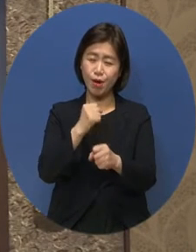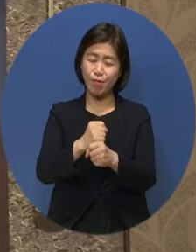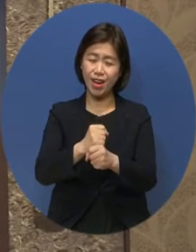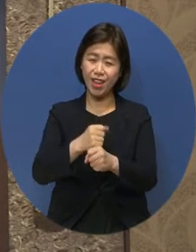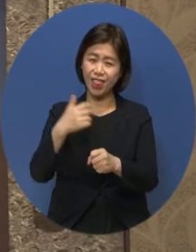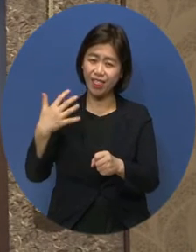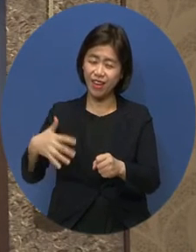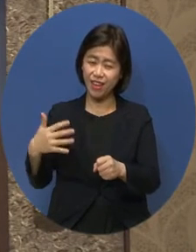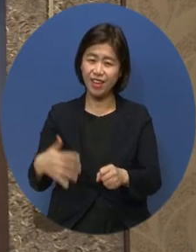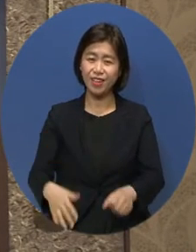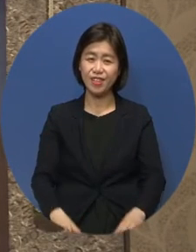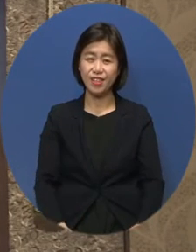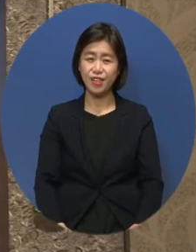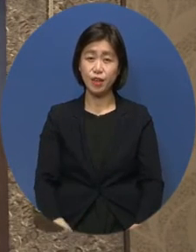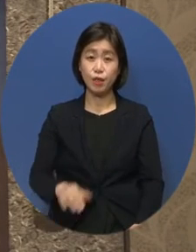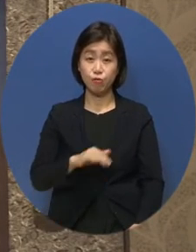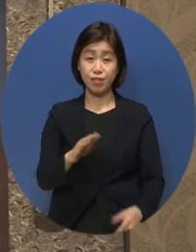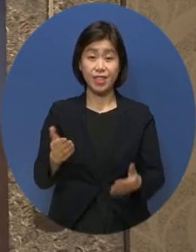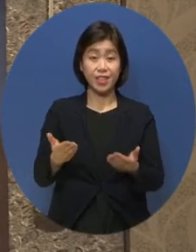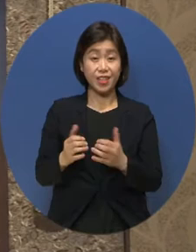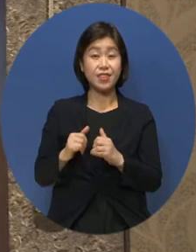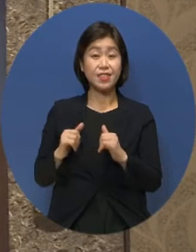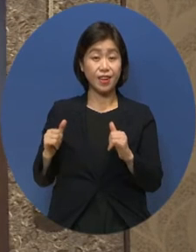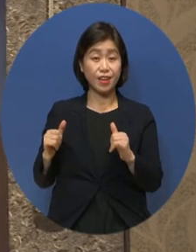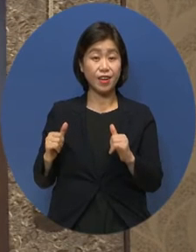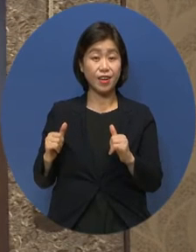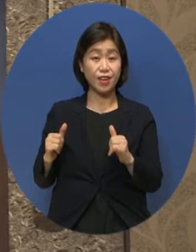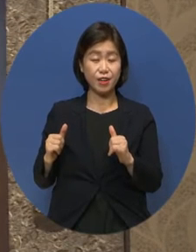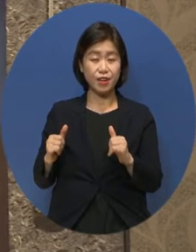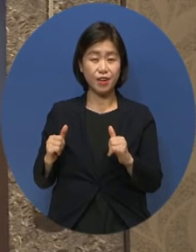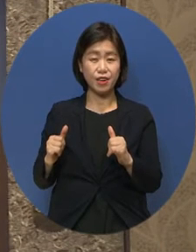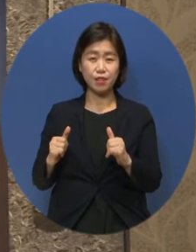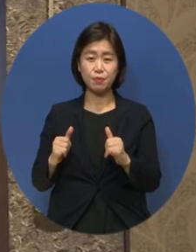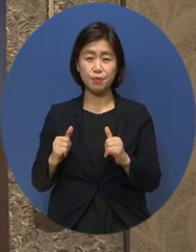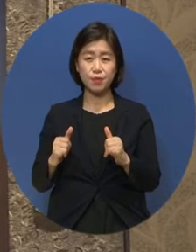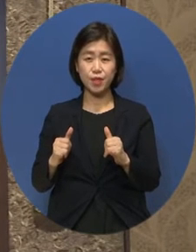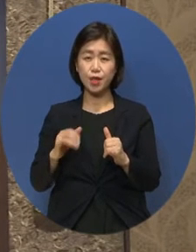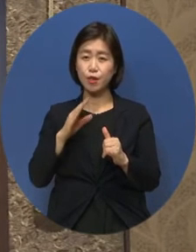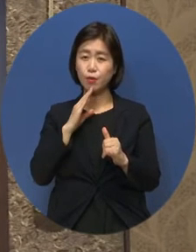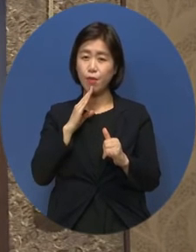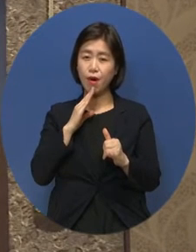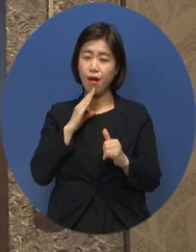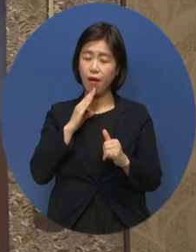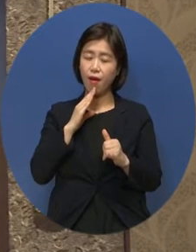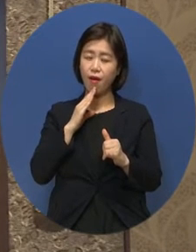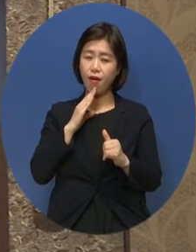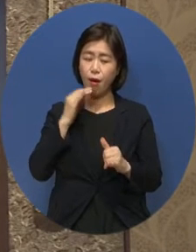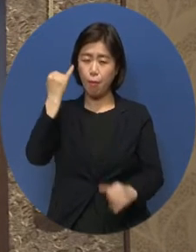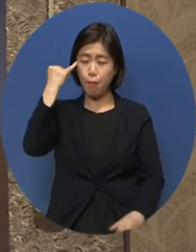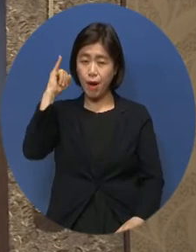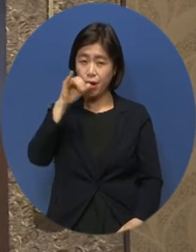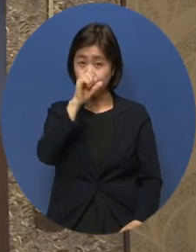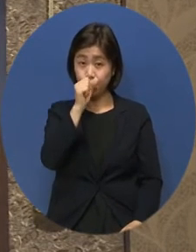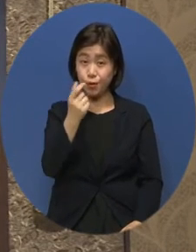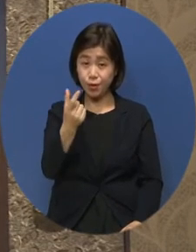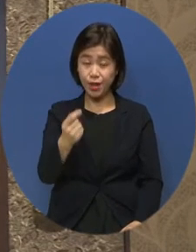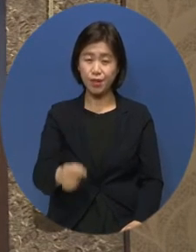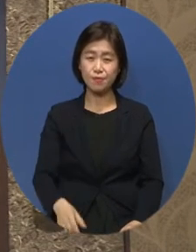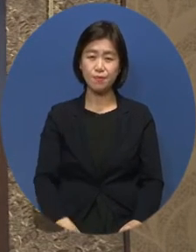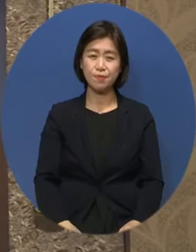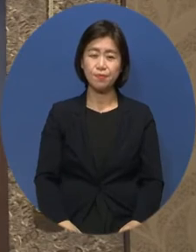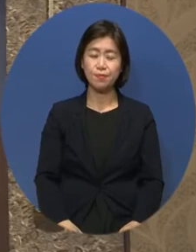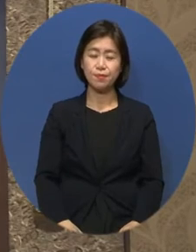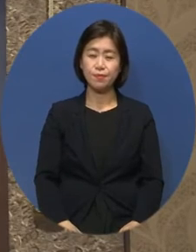2 직원들이 아마 이런 부분에 있어서 여행 거에 그 활동 가서 기질이 있고 이 아이디어가 소